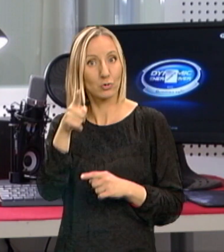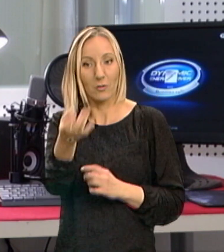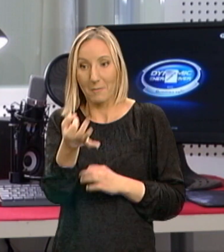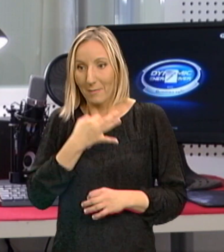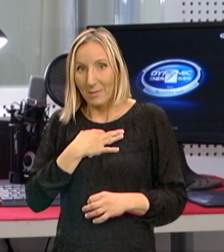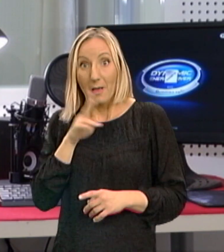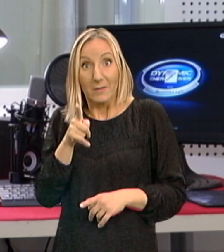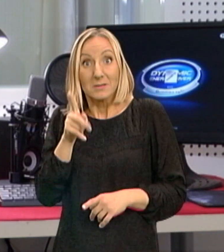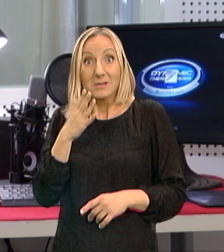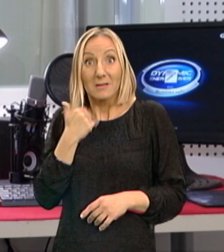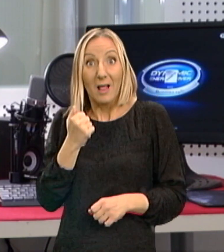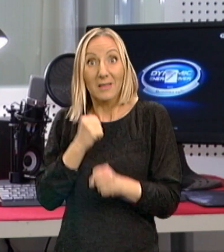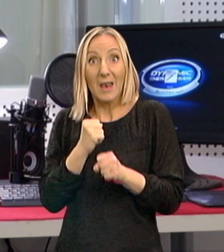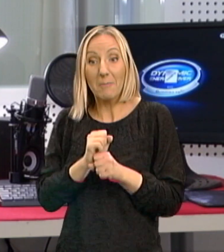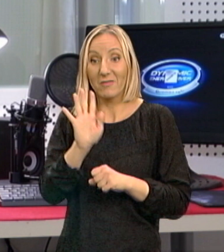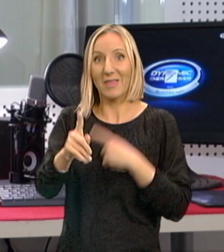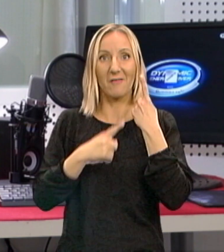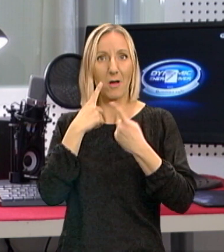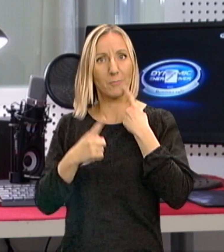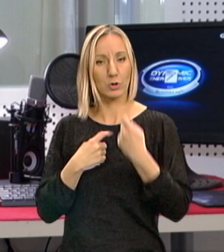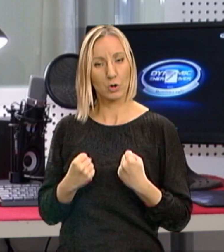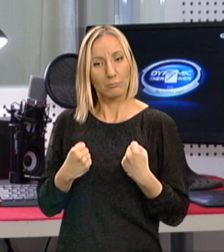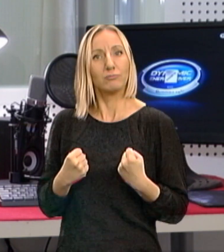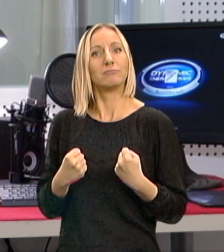da napravite priču koja je,